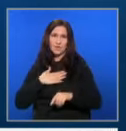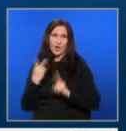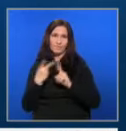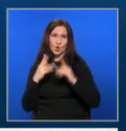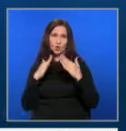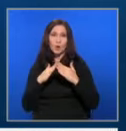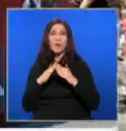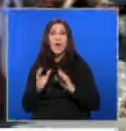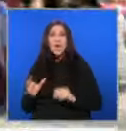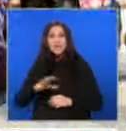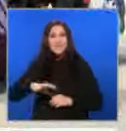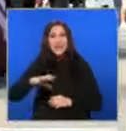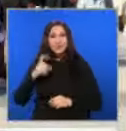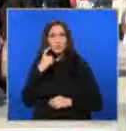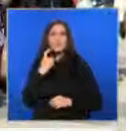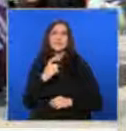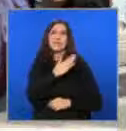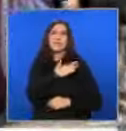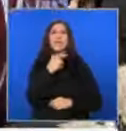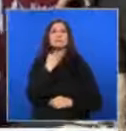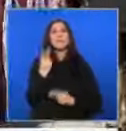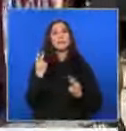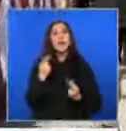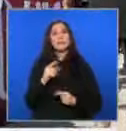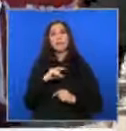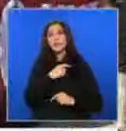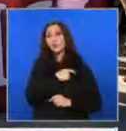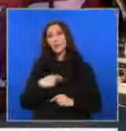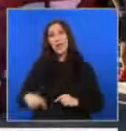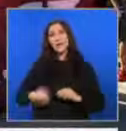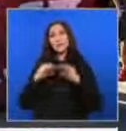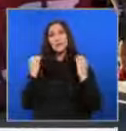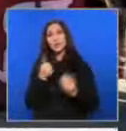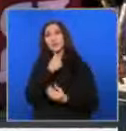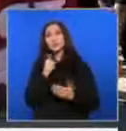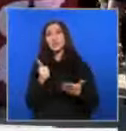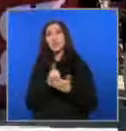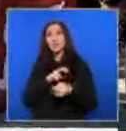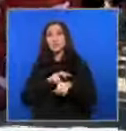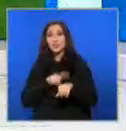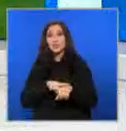втори дом, сектор Б. ЦСКА и Левски играят на националния стадион в събота от 16 часа и 15 минути.